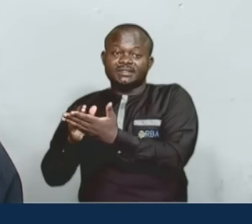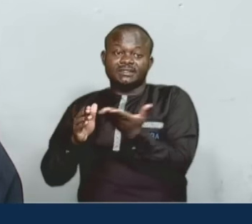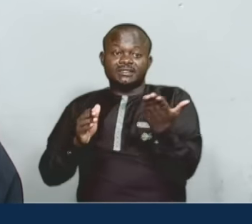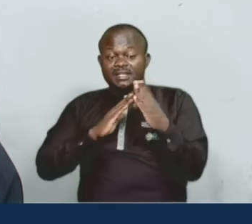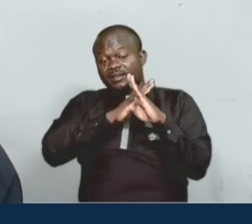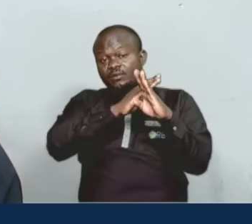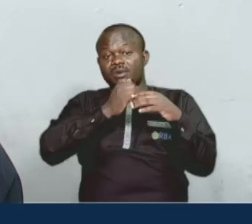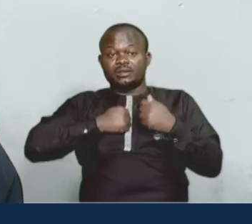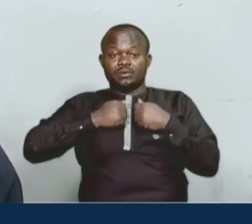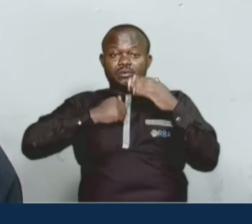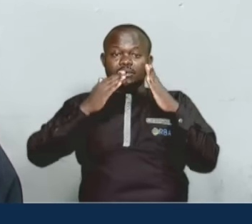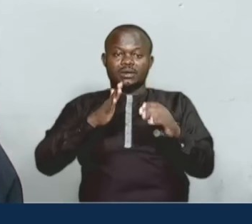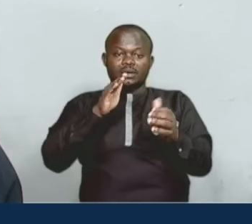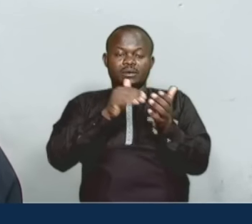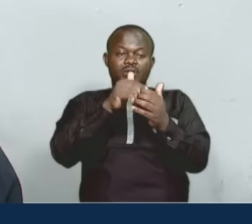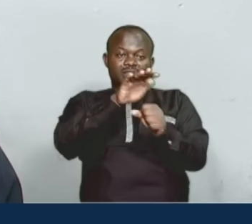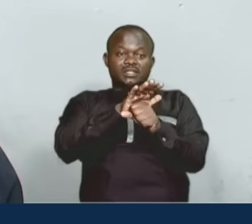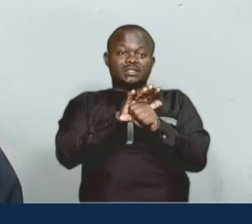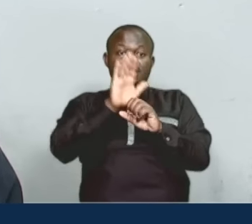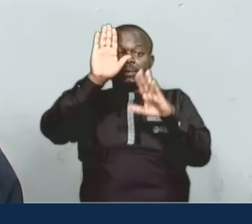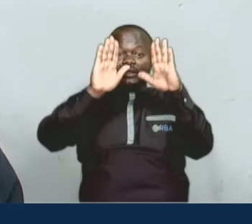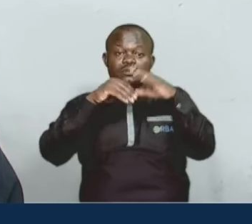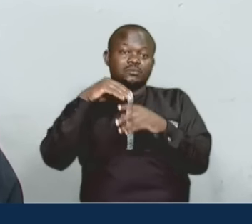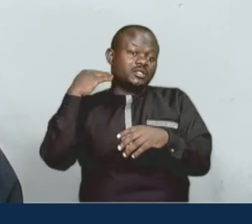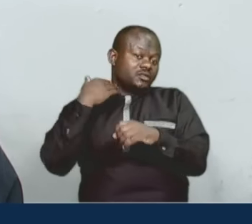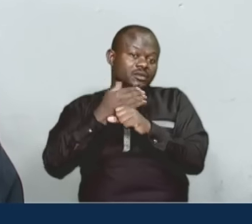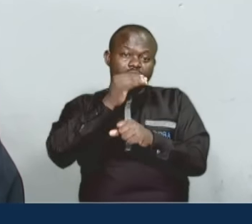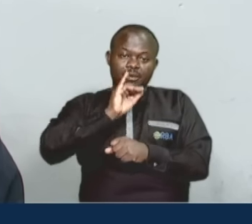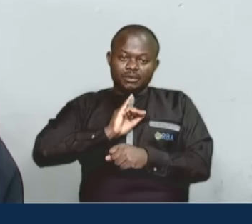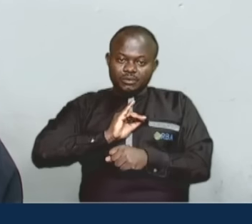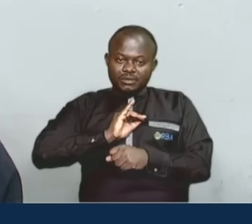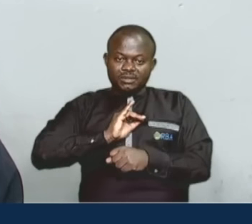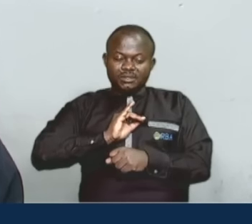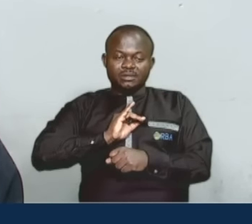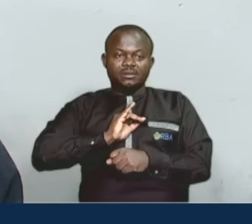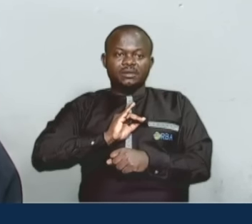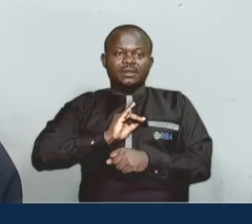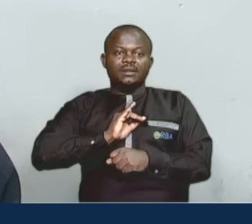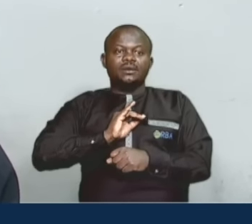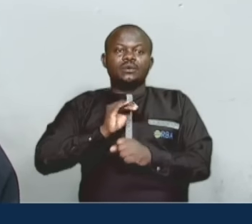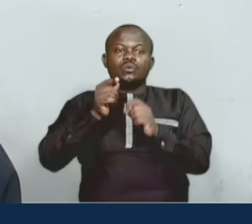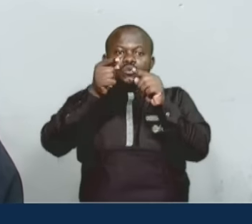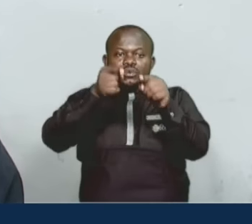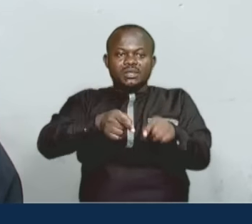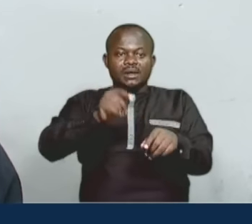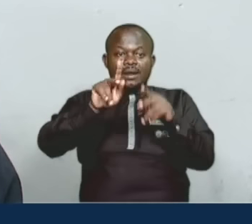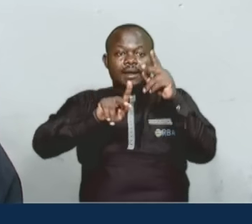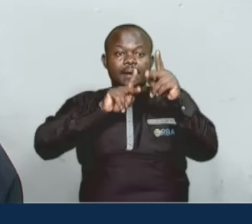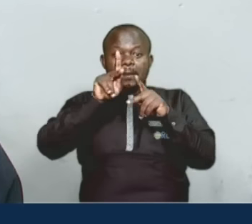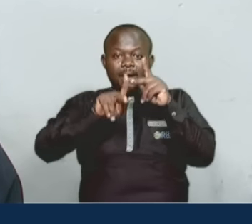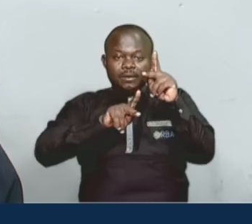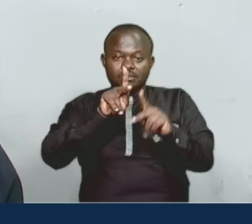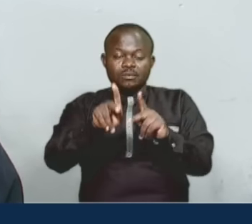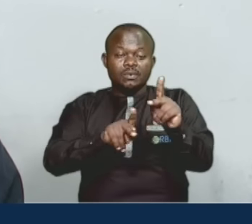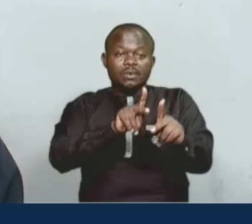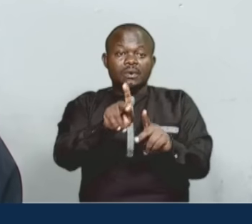irwanya u Rwanda, cyane cyane abagize uruhare muri Jenoside yakorewe Abatutsi, kuzana abantu